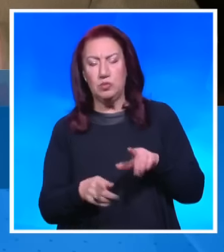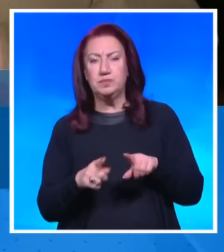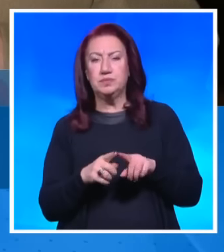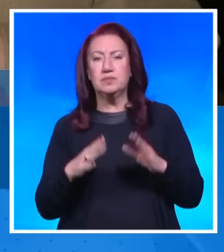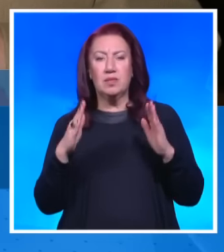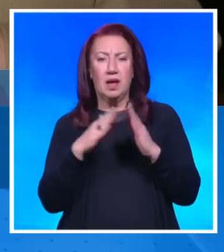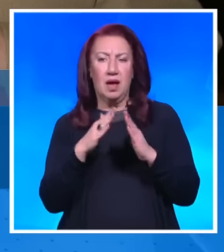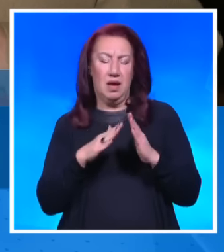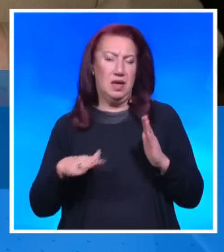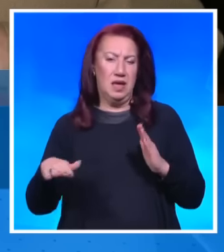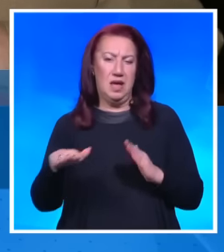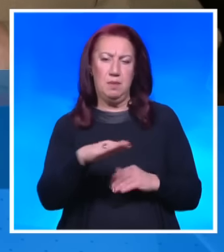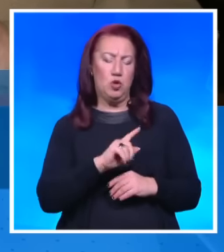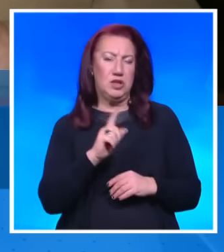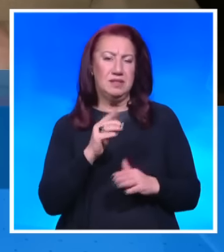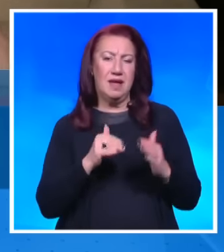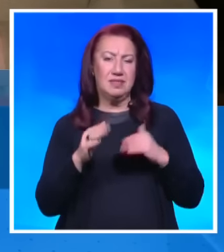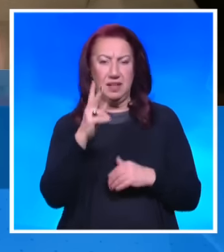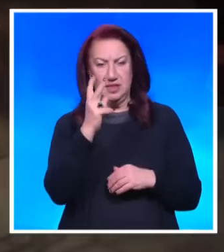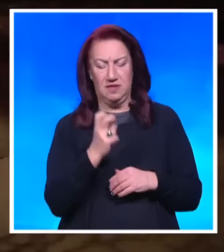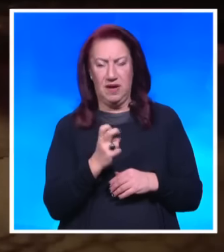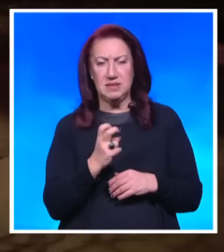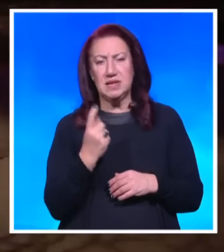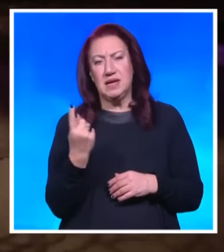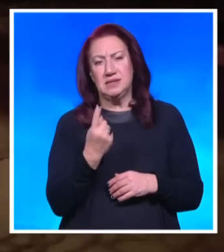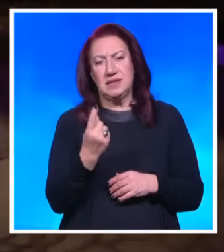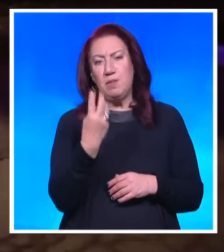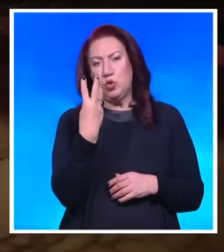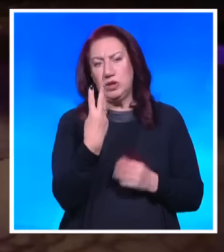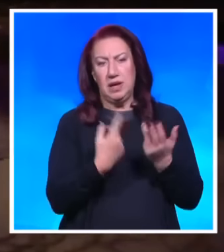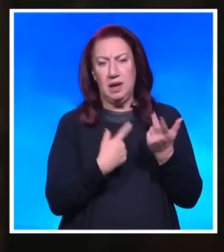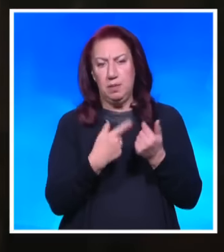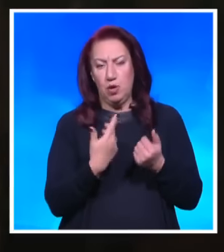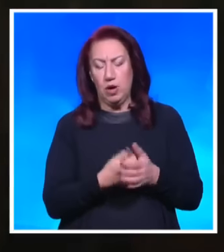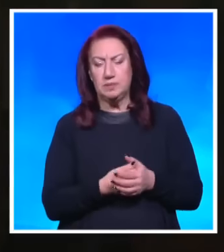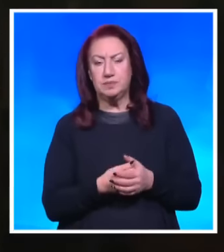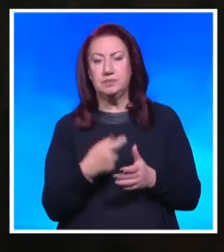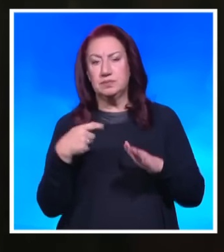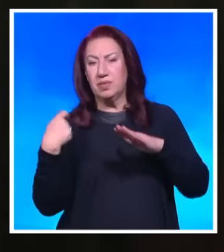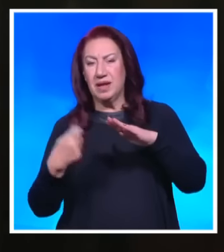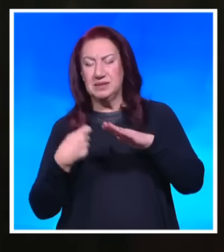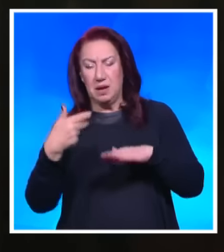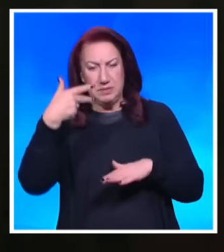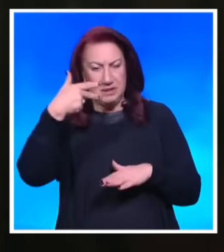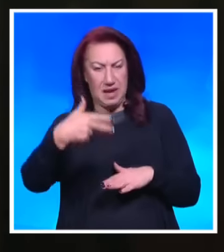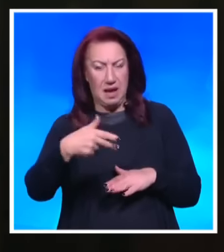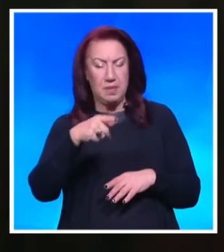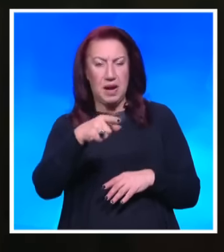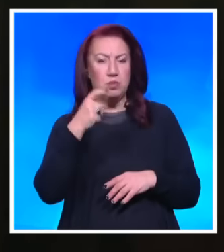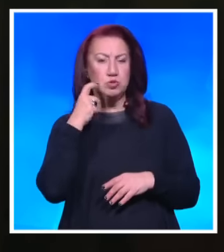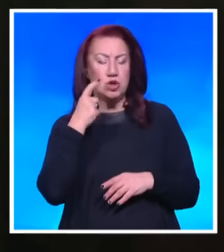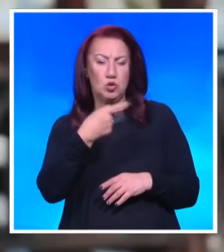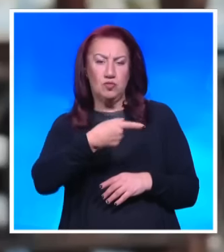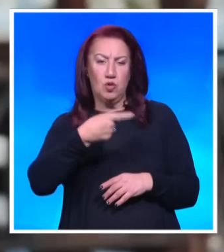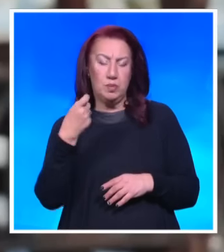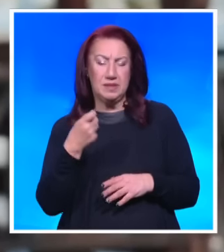не са над 20, а само 3. Според записите от камерите в комплекса, Божанов е убит в 19 часа и 20